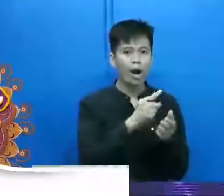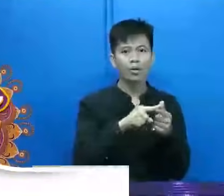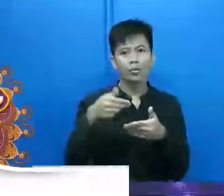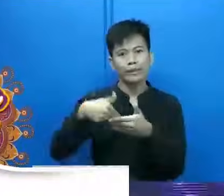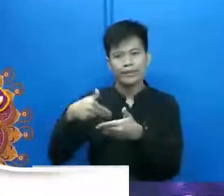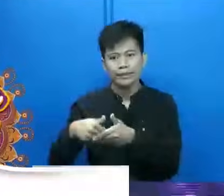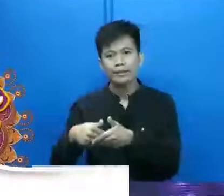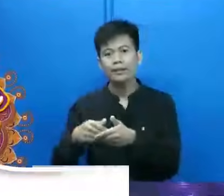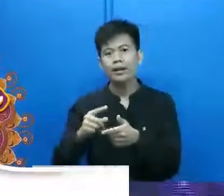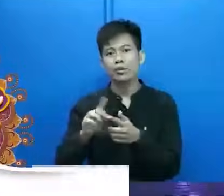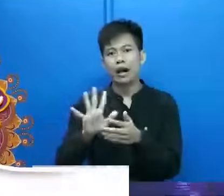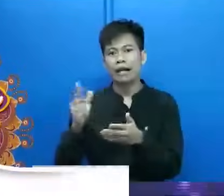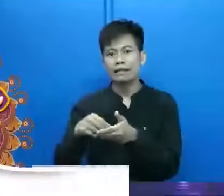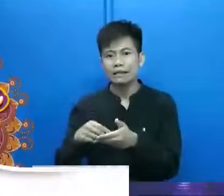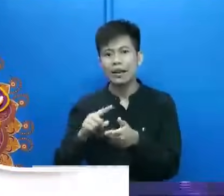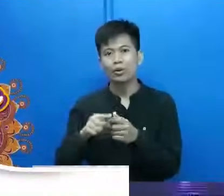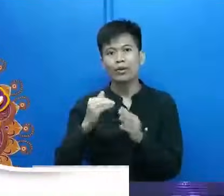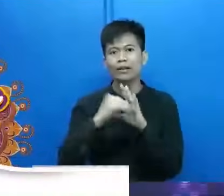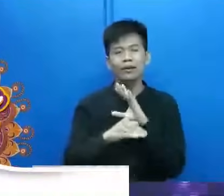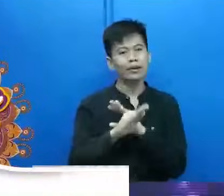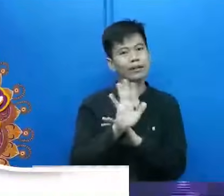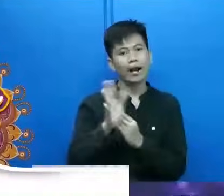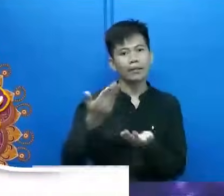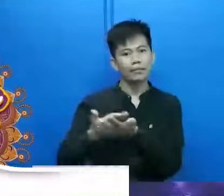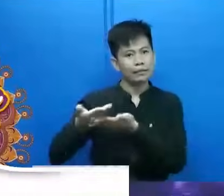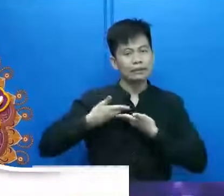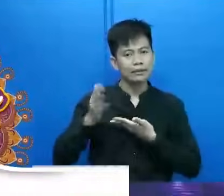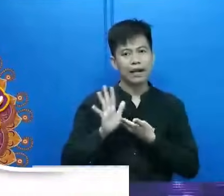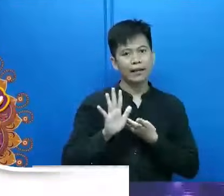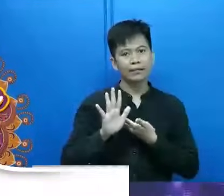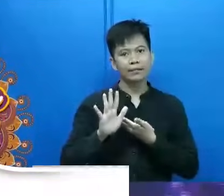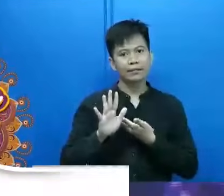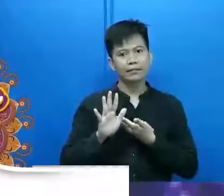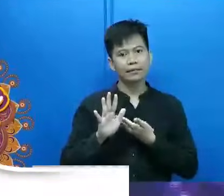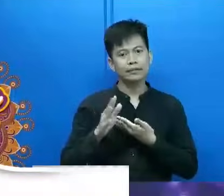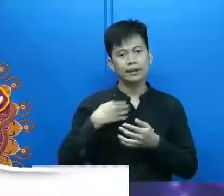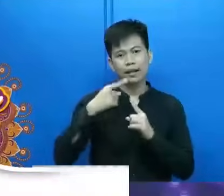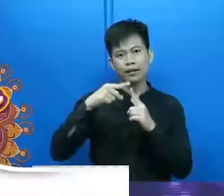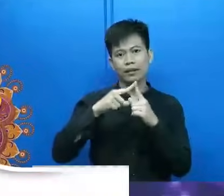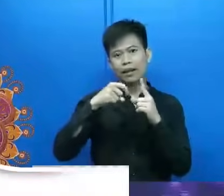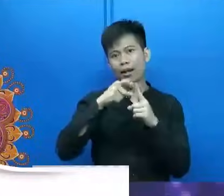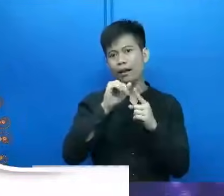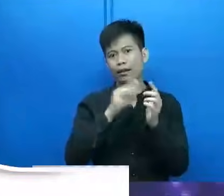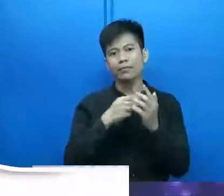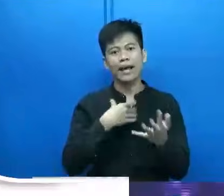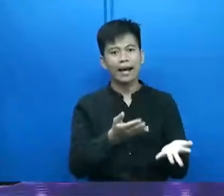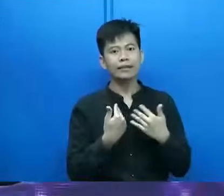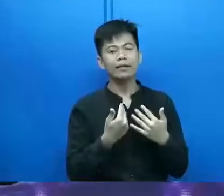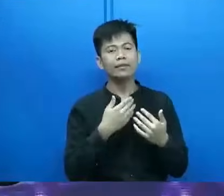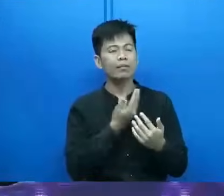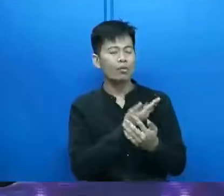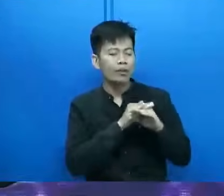isinya, gak ada isinya, ataupun transfer, jangan berikan apapun. Setelah selesai Ramadan, saya ta'lim lagi, setelah saya mengajar, saya gak berkenan menerima